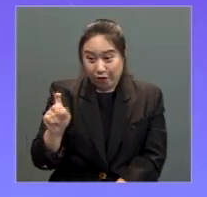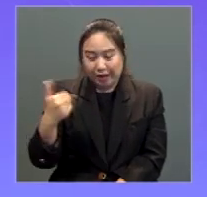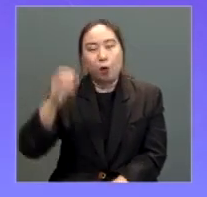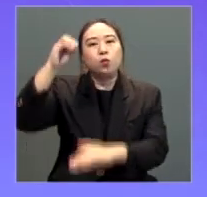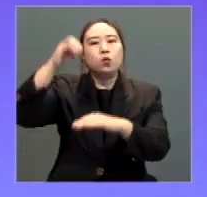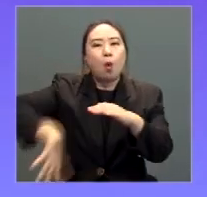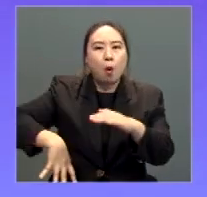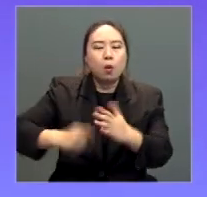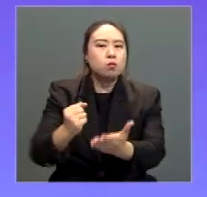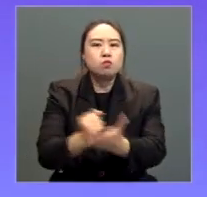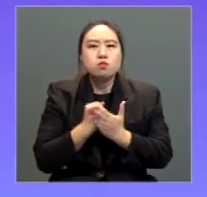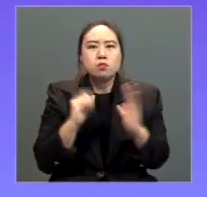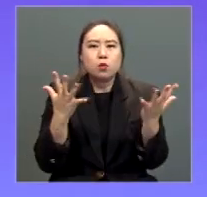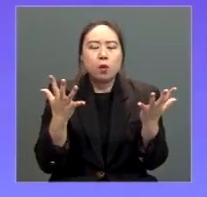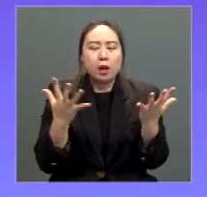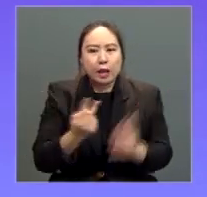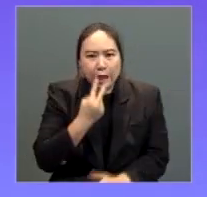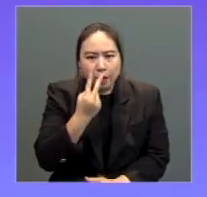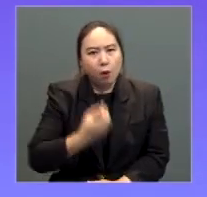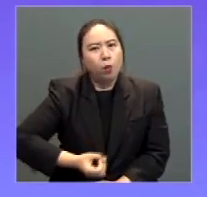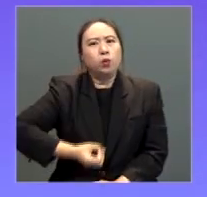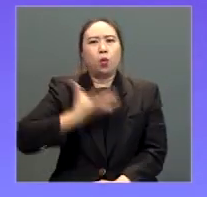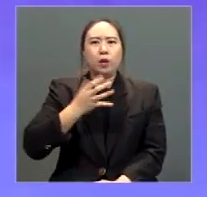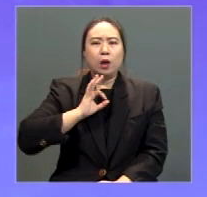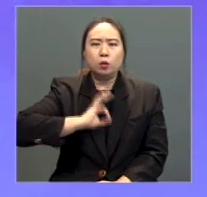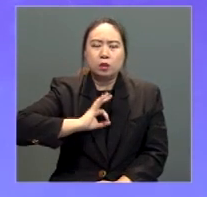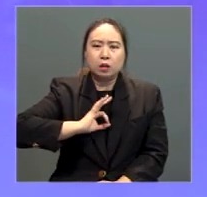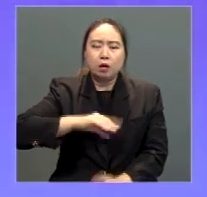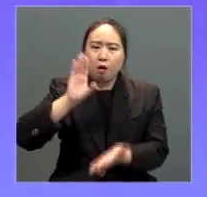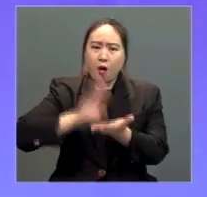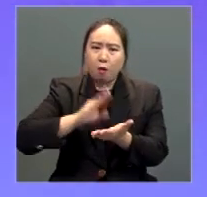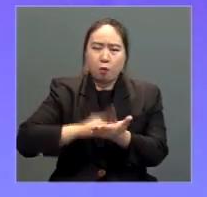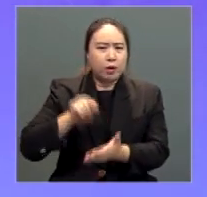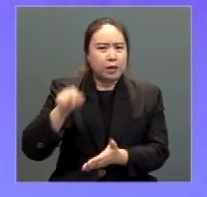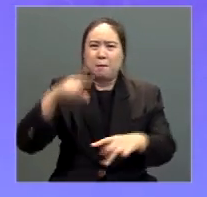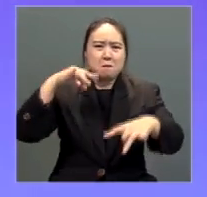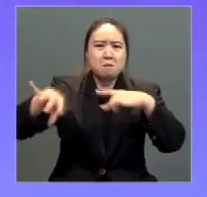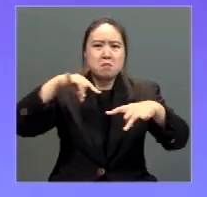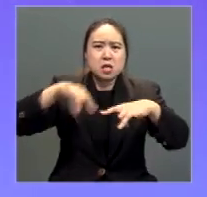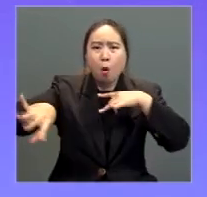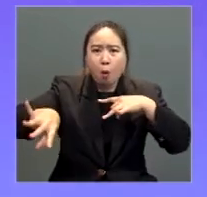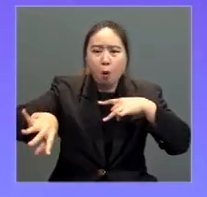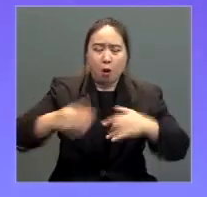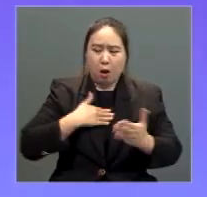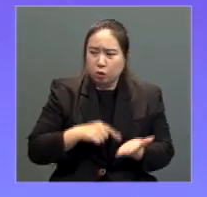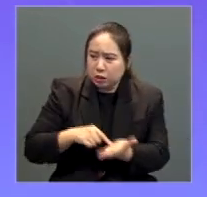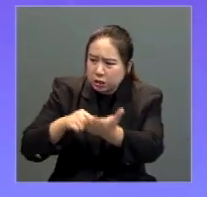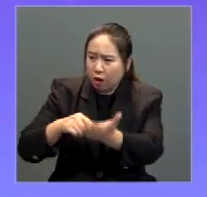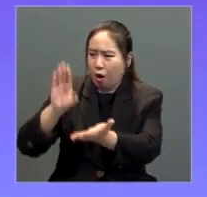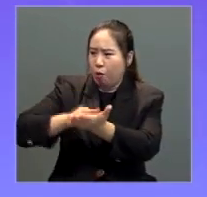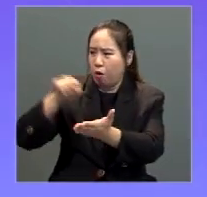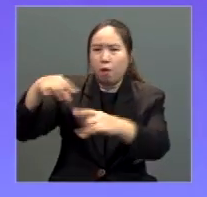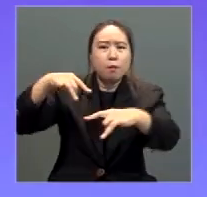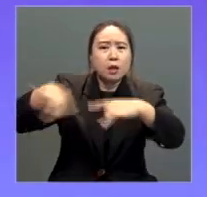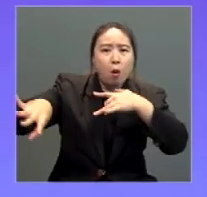รับสิทธิ์ในการช่วยเหลือเห็นแล้วตกอกตกใจแล้วรู้สึกว่าข้อมูลดังกล่าวไม่ตรงกับสิ่งที่เรายื่นไป อย่างคนบ